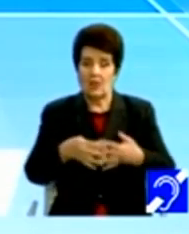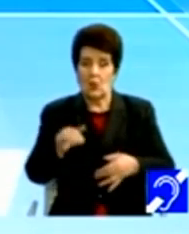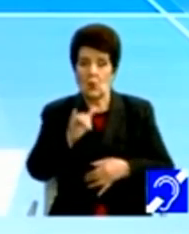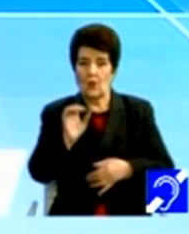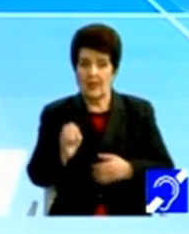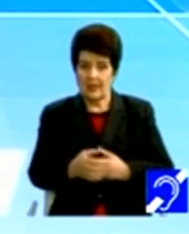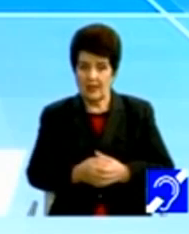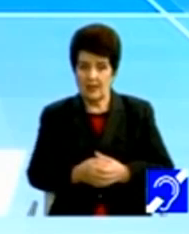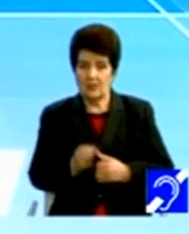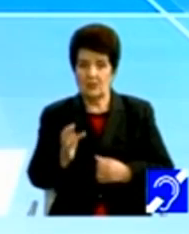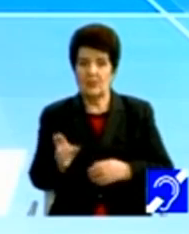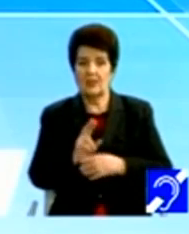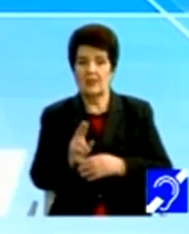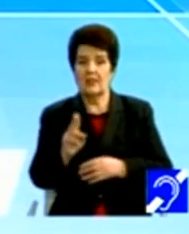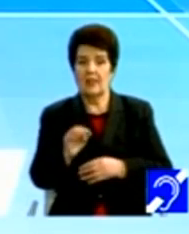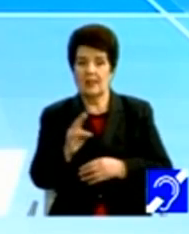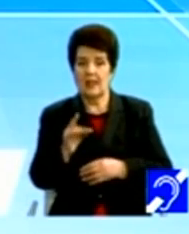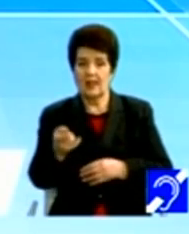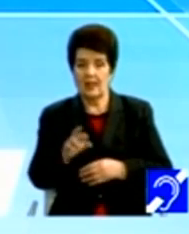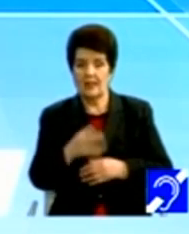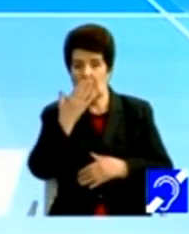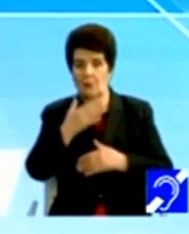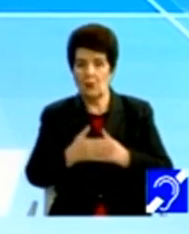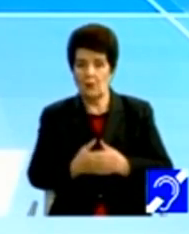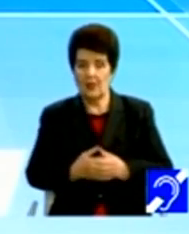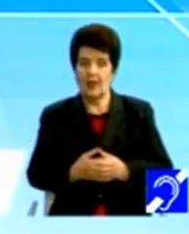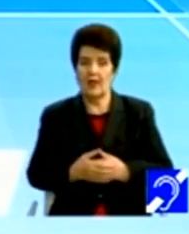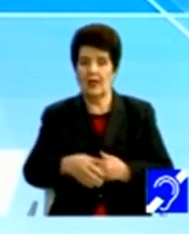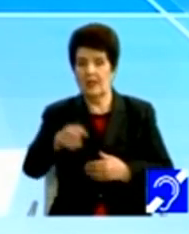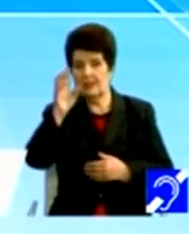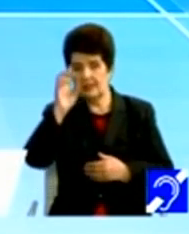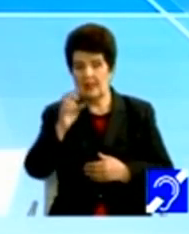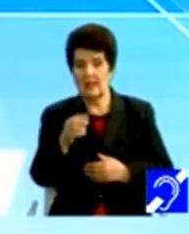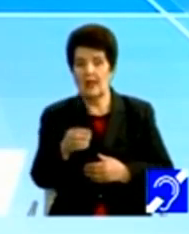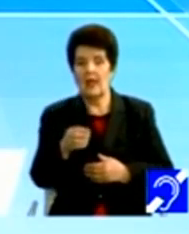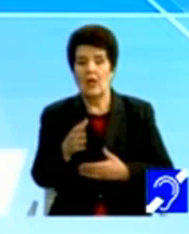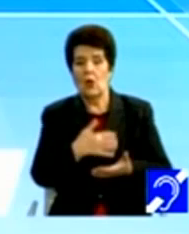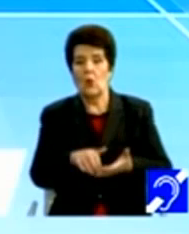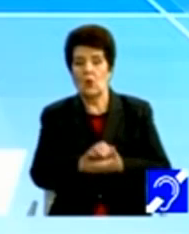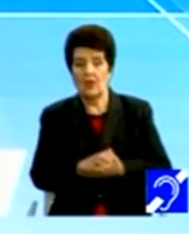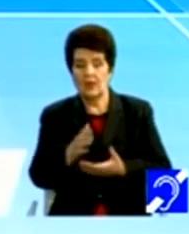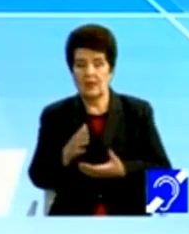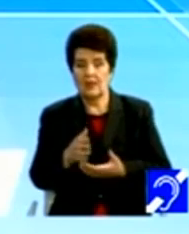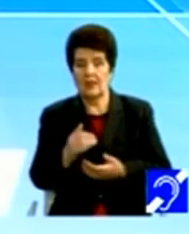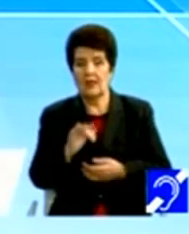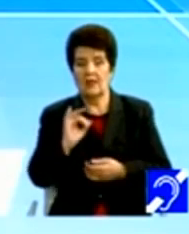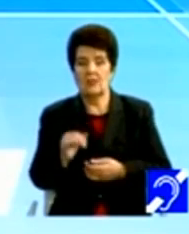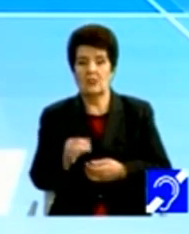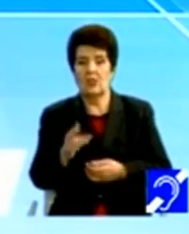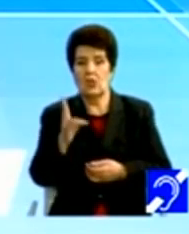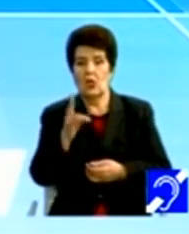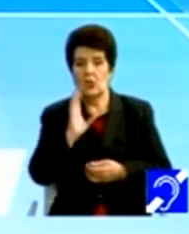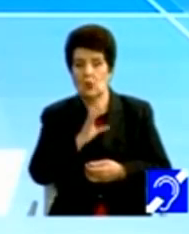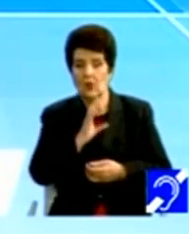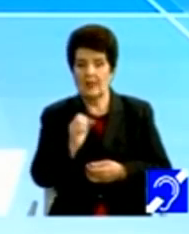Europeană și trasarea unei linii de apropiere de Statele Unite și de Alianța Nord-Atlantic. Ăștia sunt pașii pe care